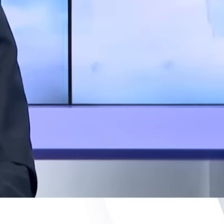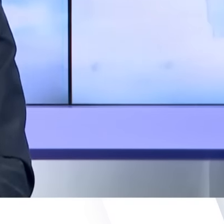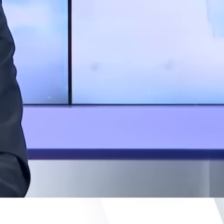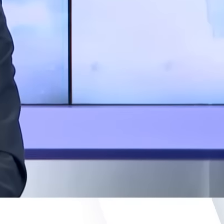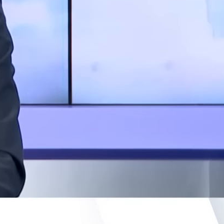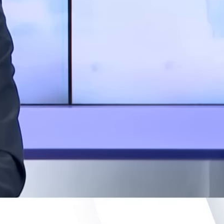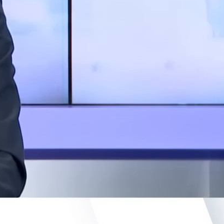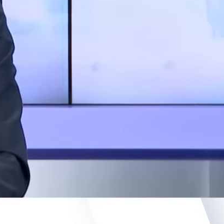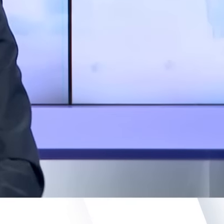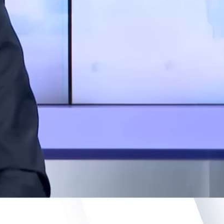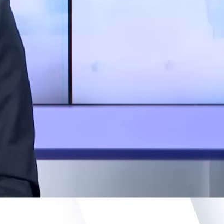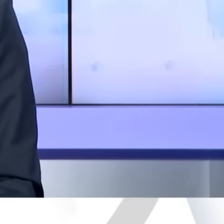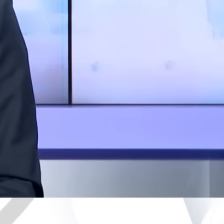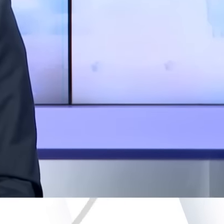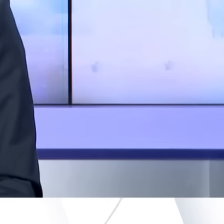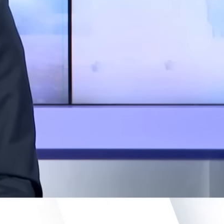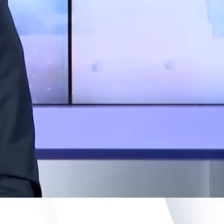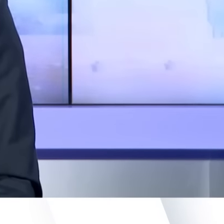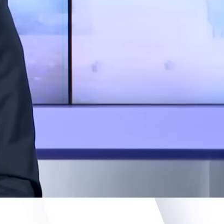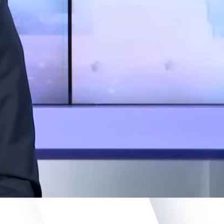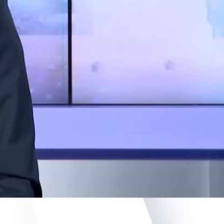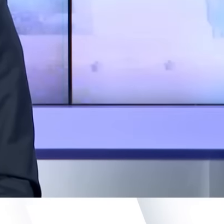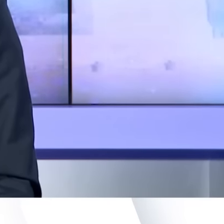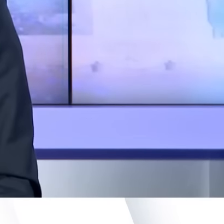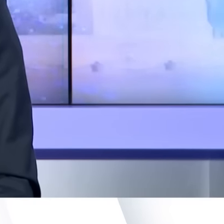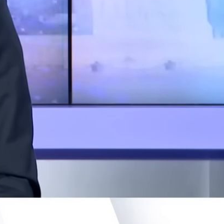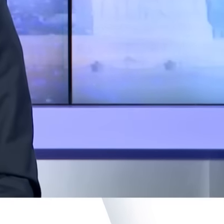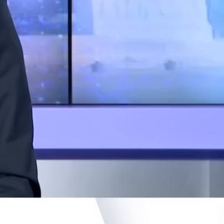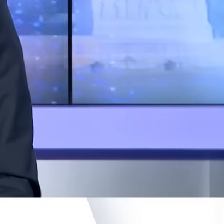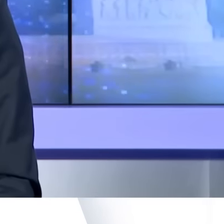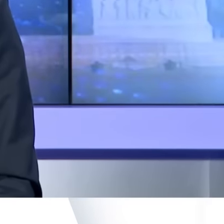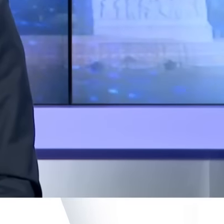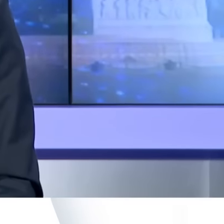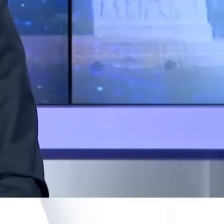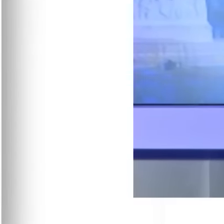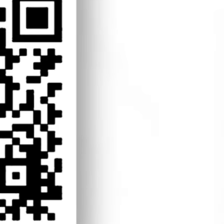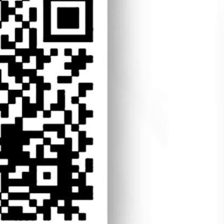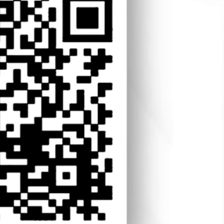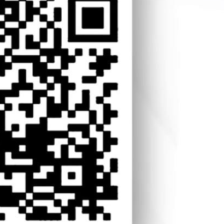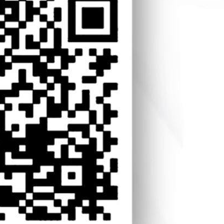อย่าลืมกดติดตามและสมัครสมาชิก YouTube มติชนทีวีโดยการสแกน QR Code ด้วยนะครับ